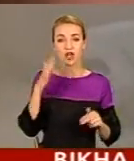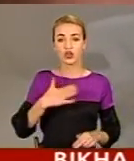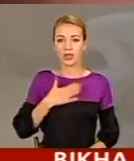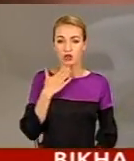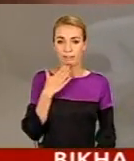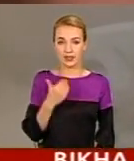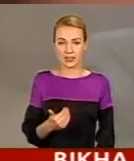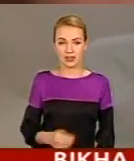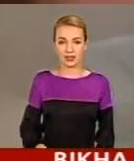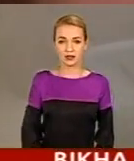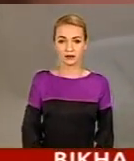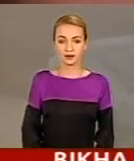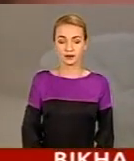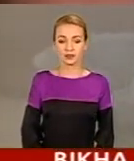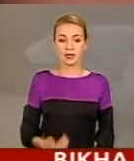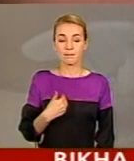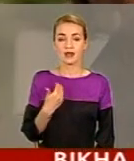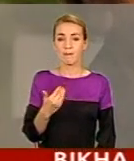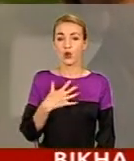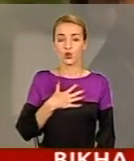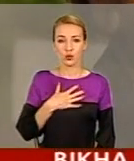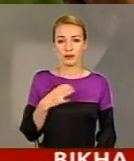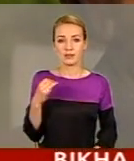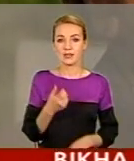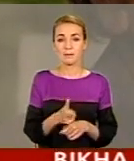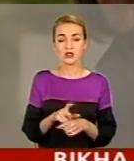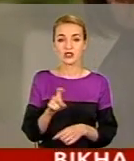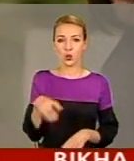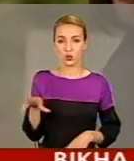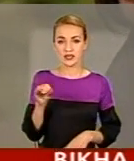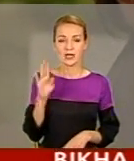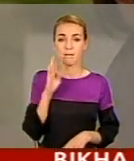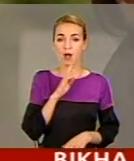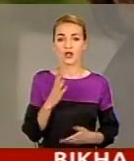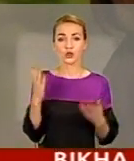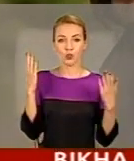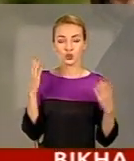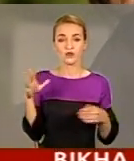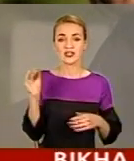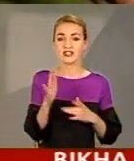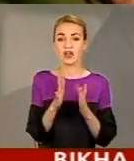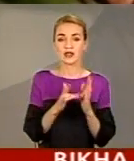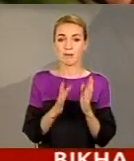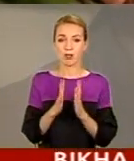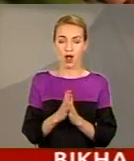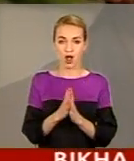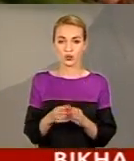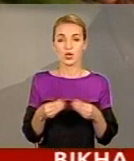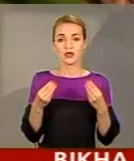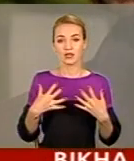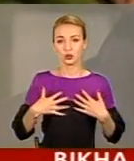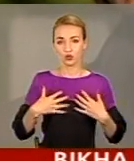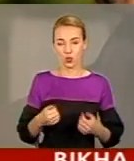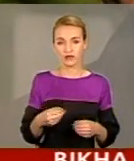милий. Ми тебе любимо більше за усіх. І матір Божу, всі святих благаю, дайте йому